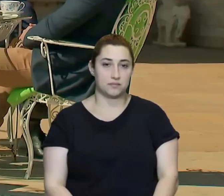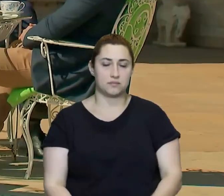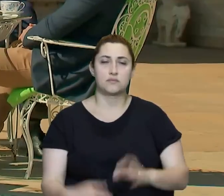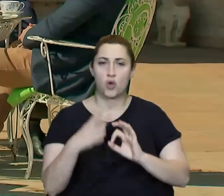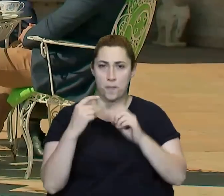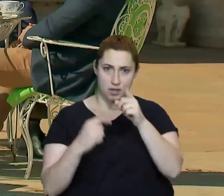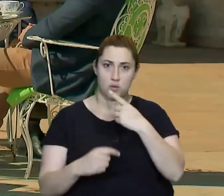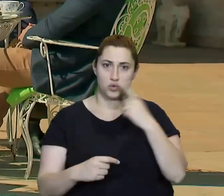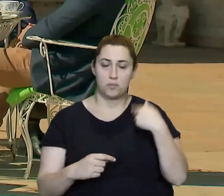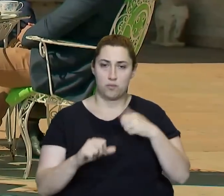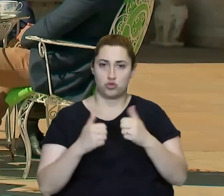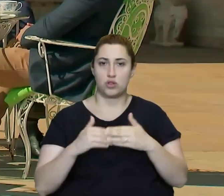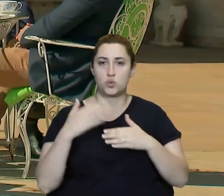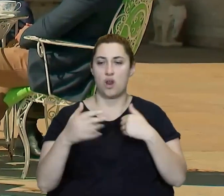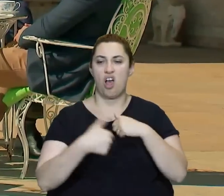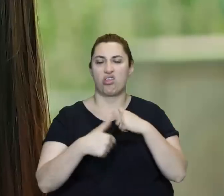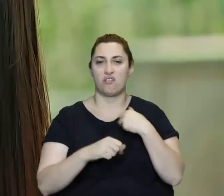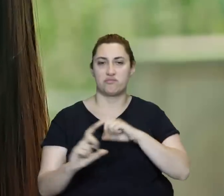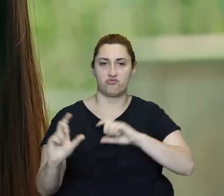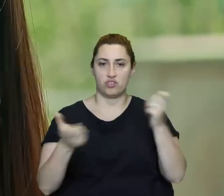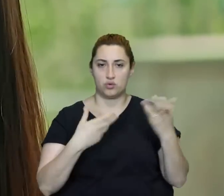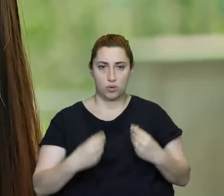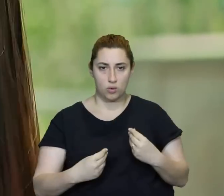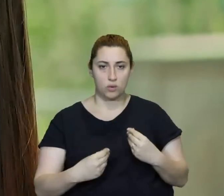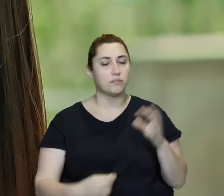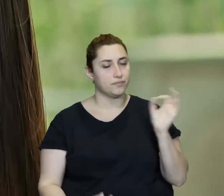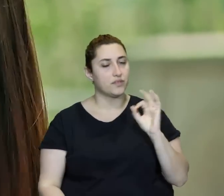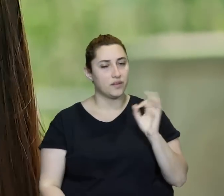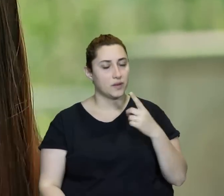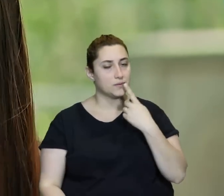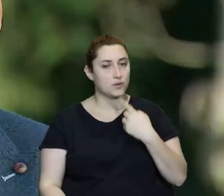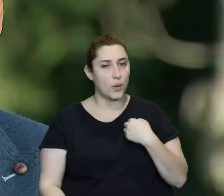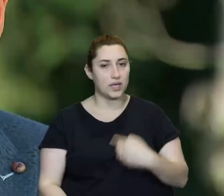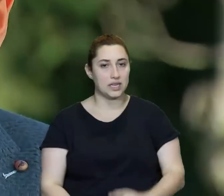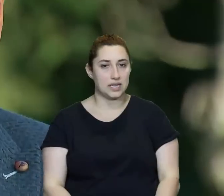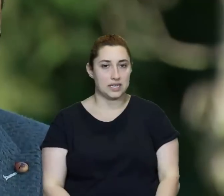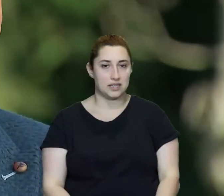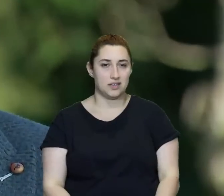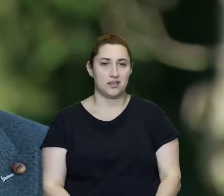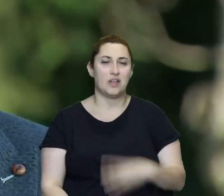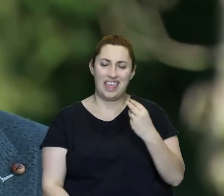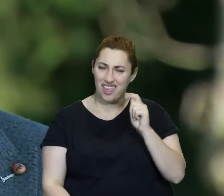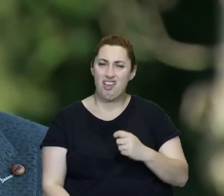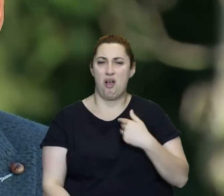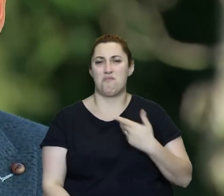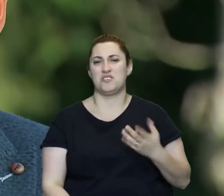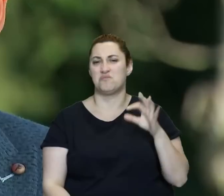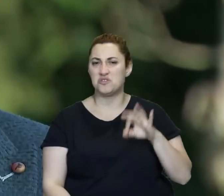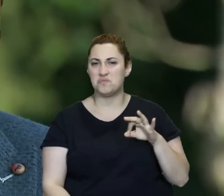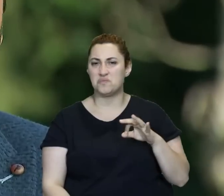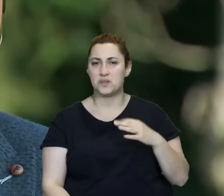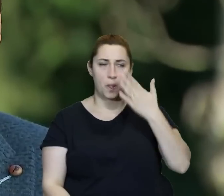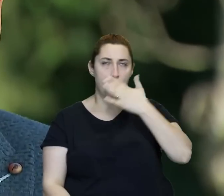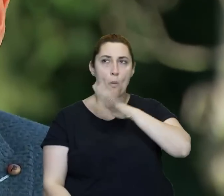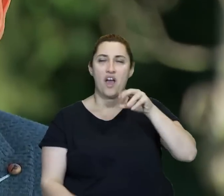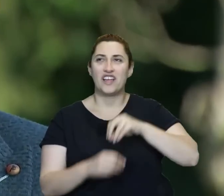Ömer söylemiştir. Boşandıktan sonra Antalya'ya yerleştim ben. Evet, söylemişti. Ya çok da iyi yapmışım. Şimdi